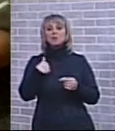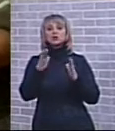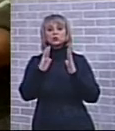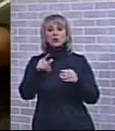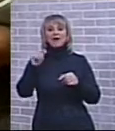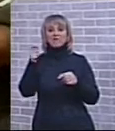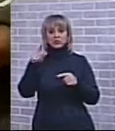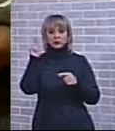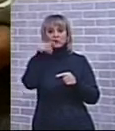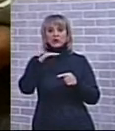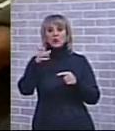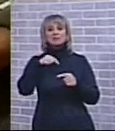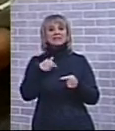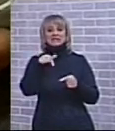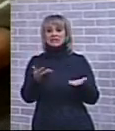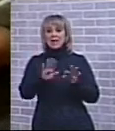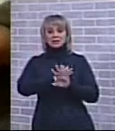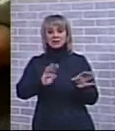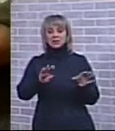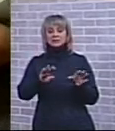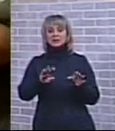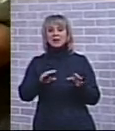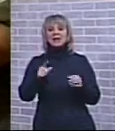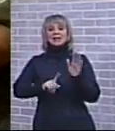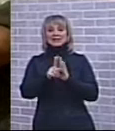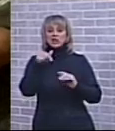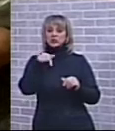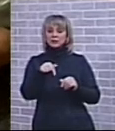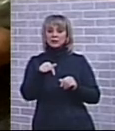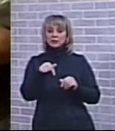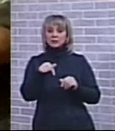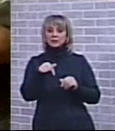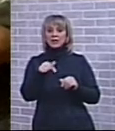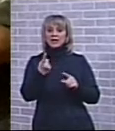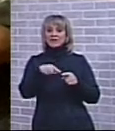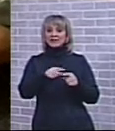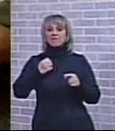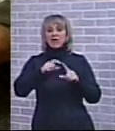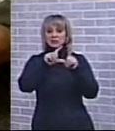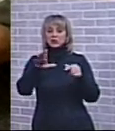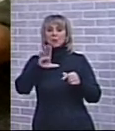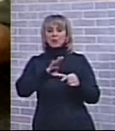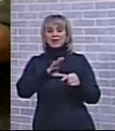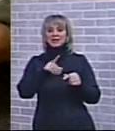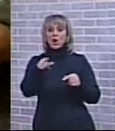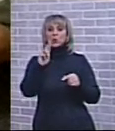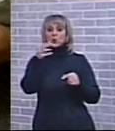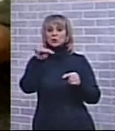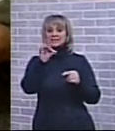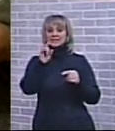на фронт, мы здесь не остаемся. Значит, в этом военкомате было вот это